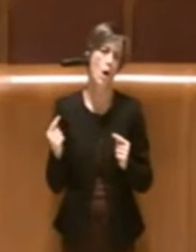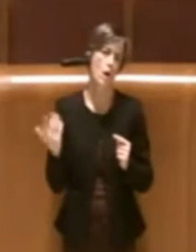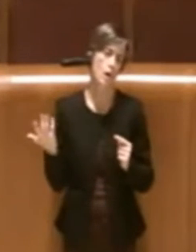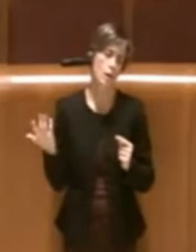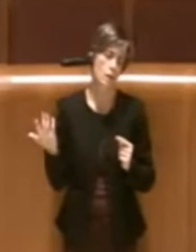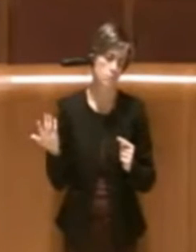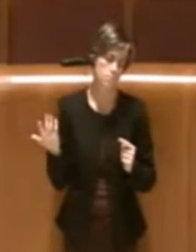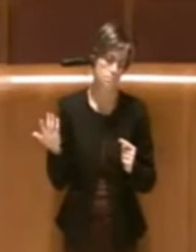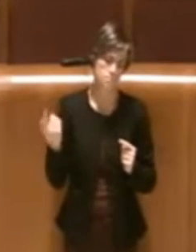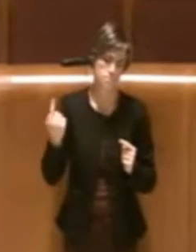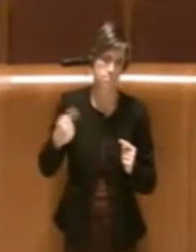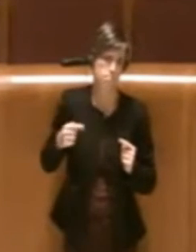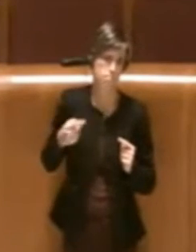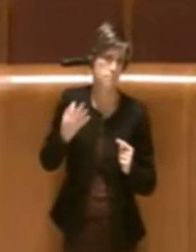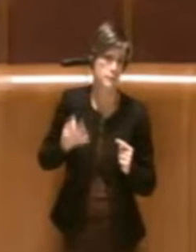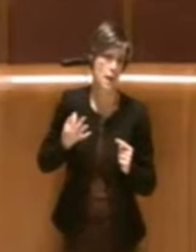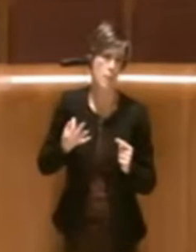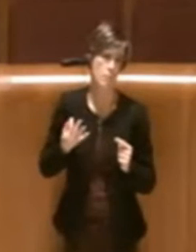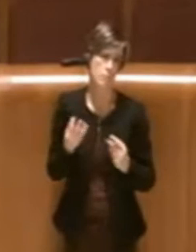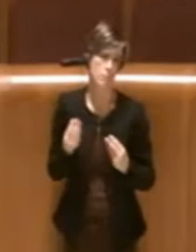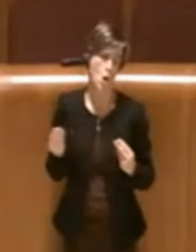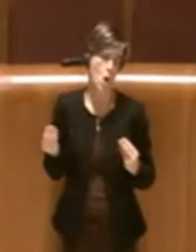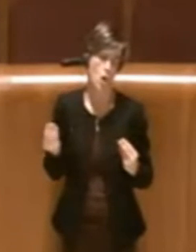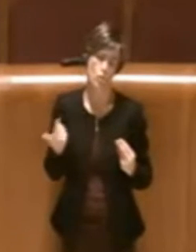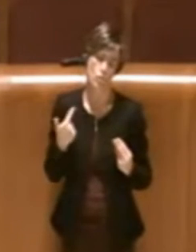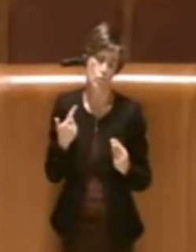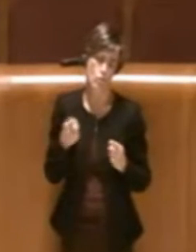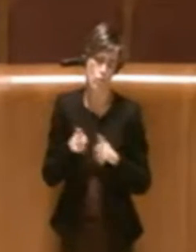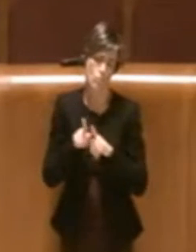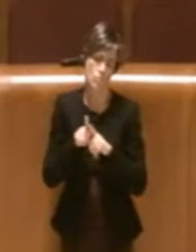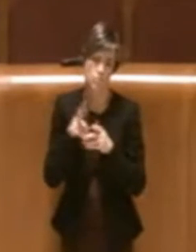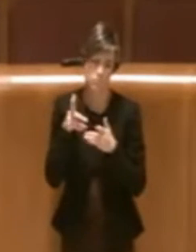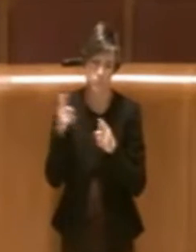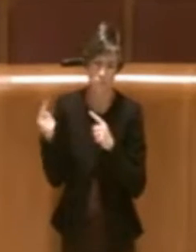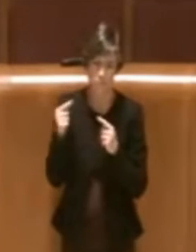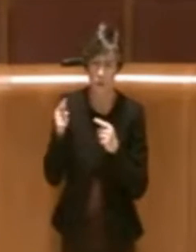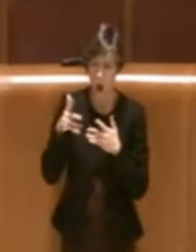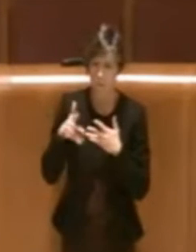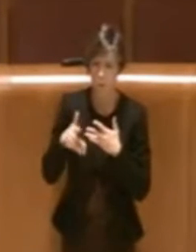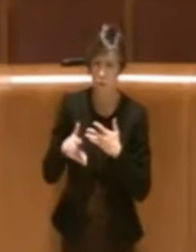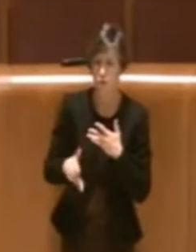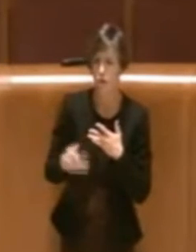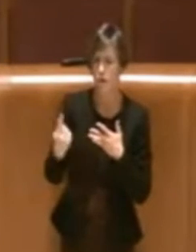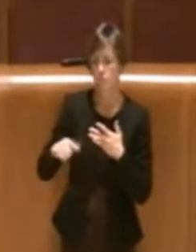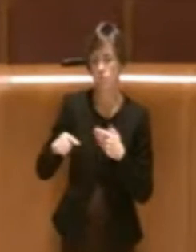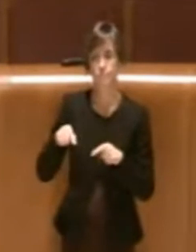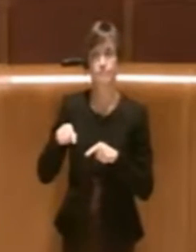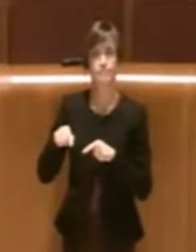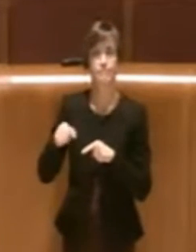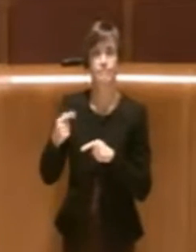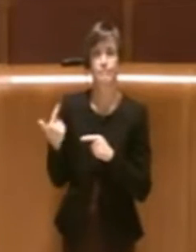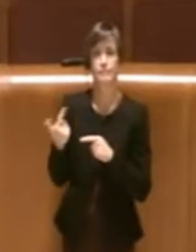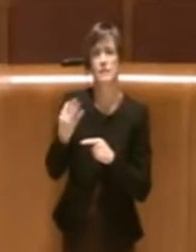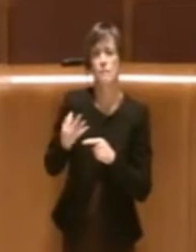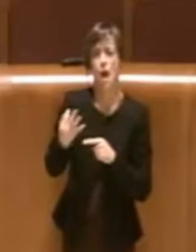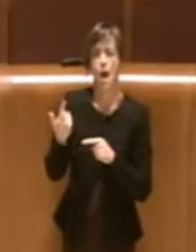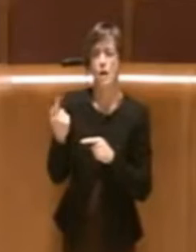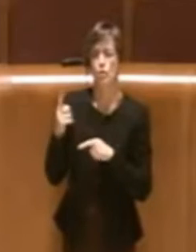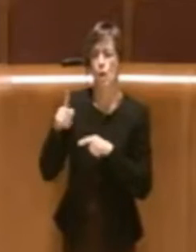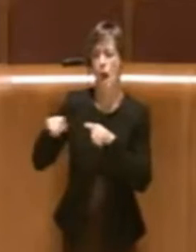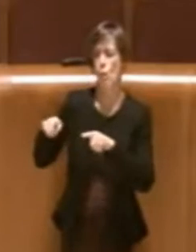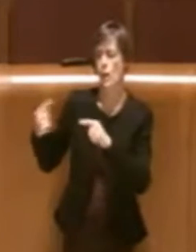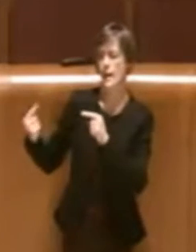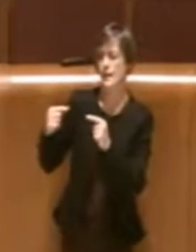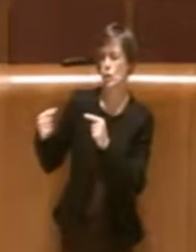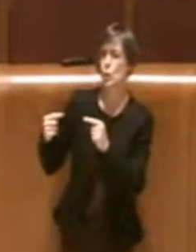maniera, diciamo, molto approfondita, per cui spesso alcune delle discussioni che si portano poi qui in aula